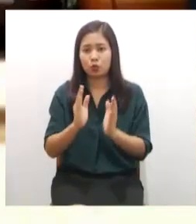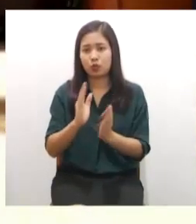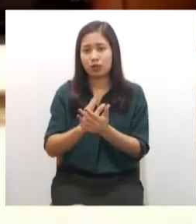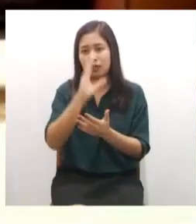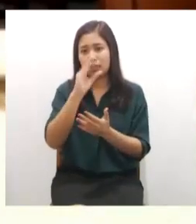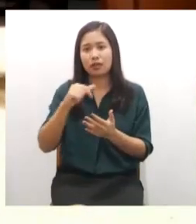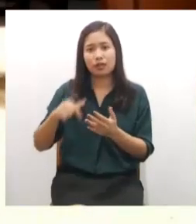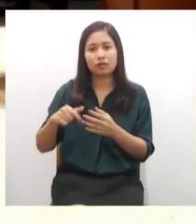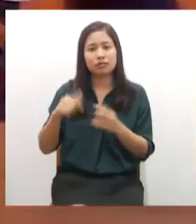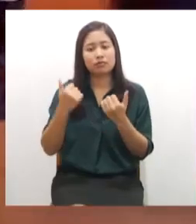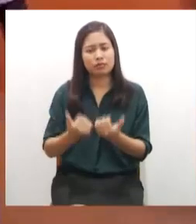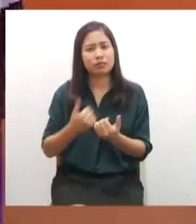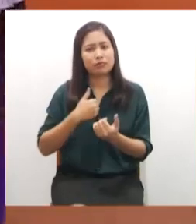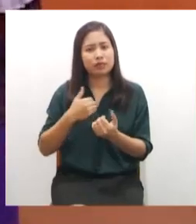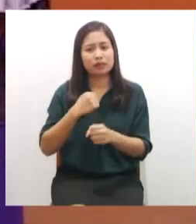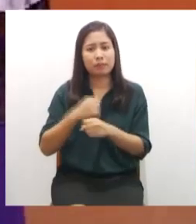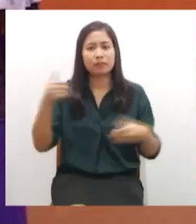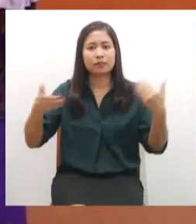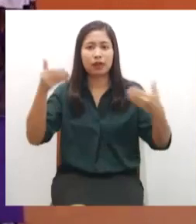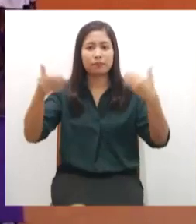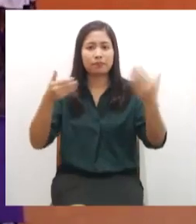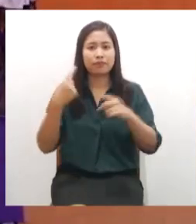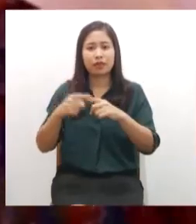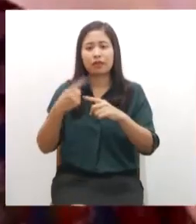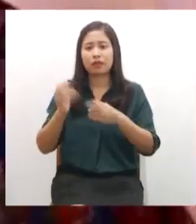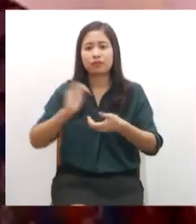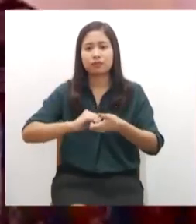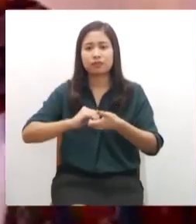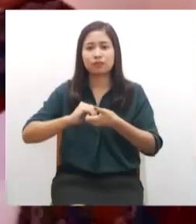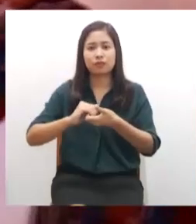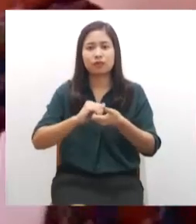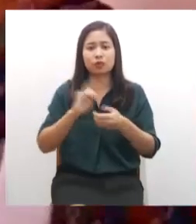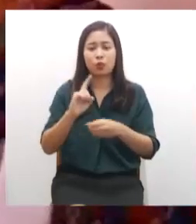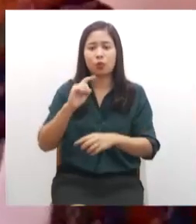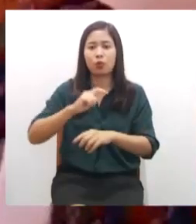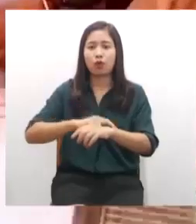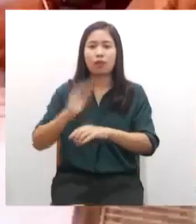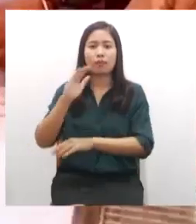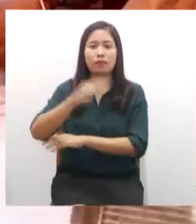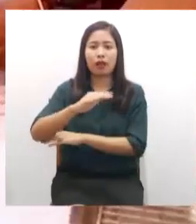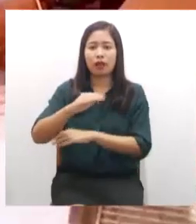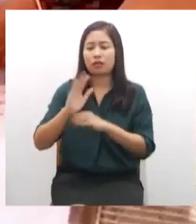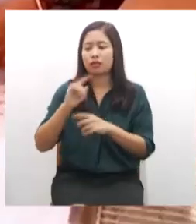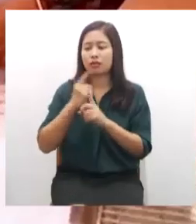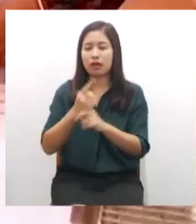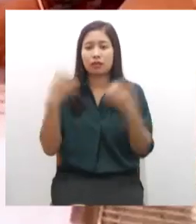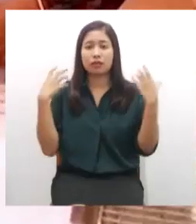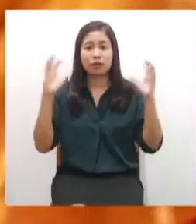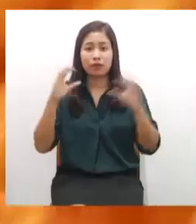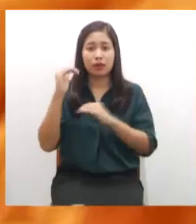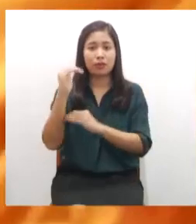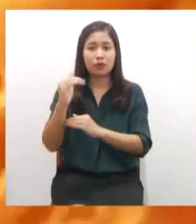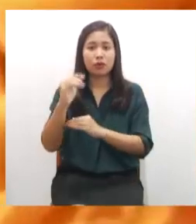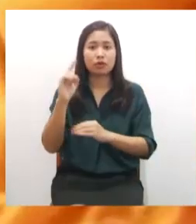จใหญ่ที่นี่นะครับเขามีการทำกิจกรรมทำขนมถั่วแผ่นในช่วงเวลาบ่ายตามเวลาที่รัฐบาลกำหนดมาเริ่มทำตั้ง